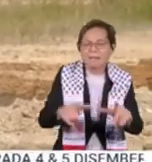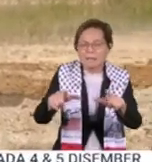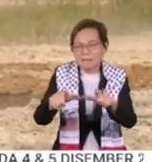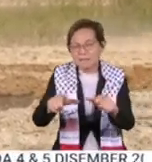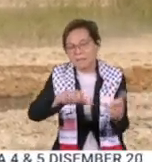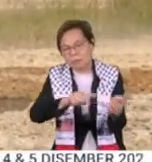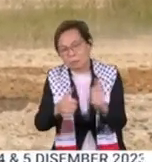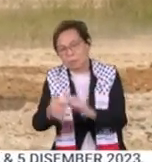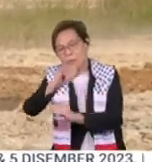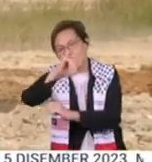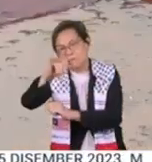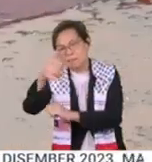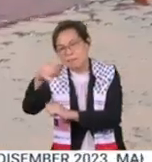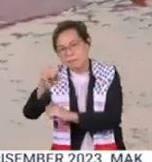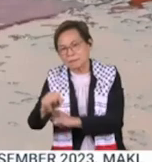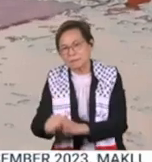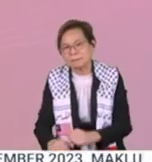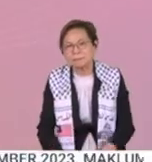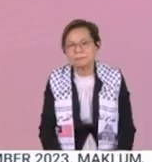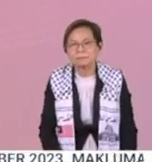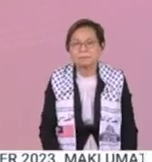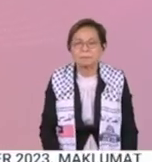JAS.